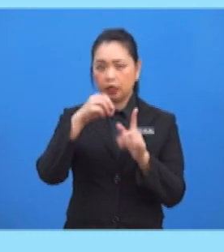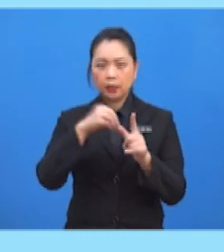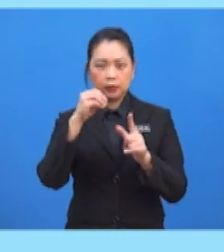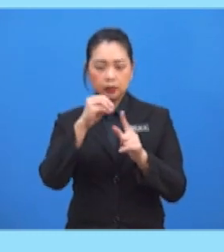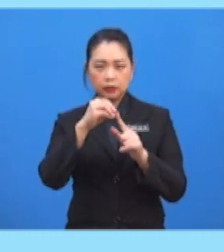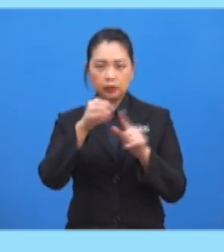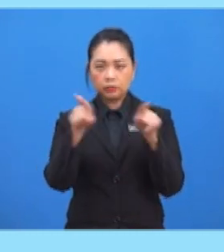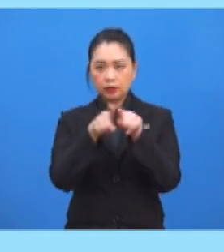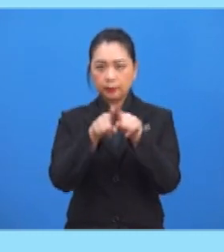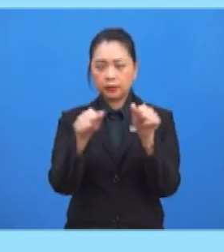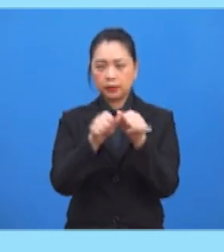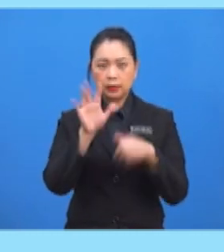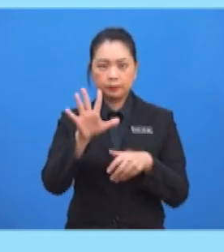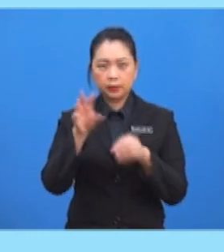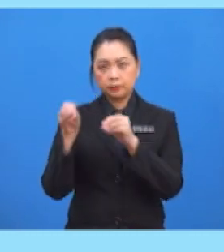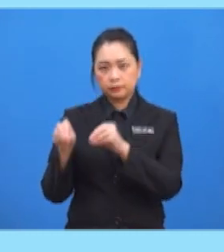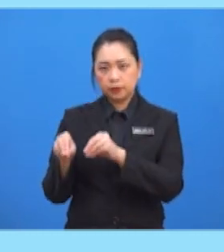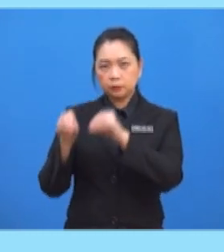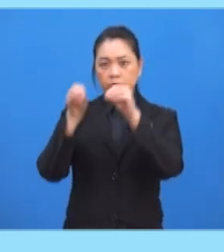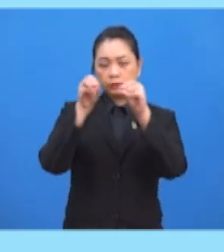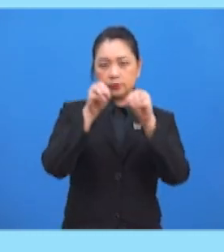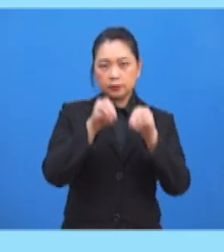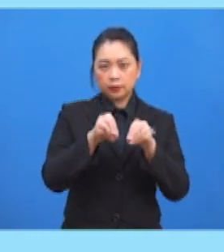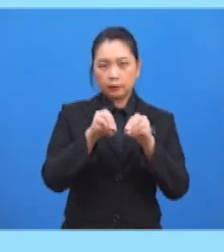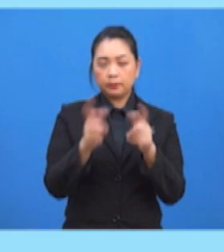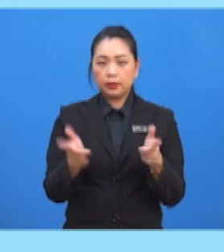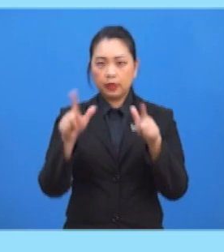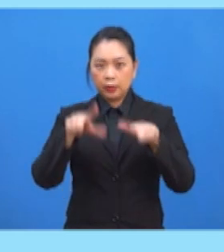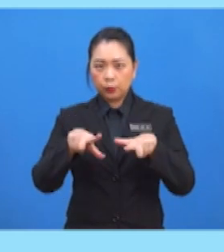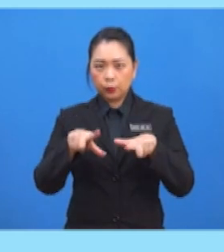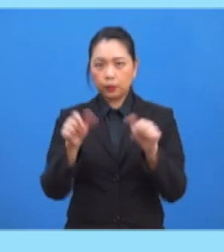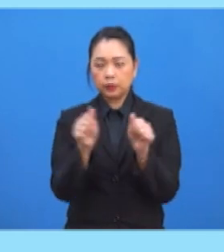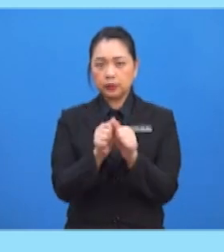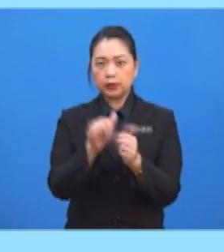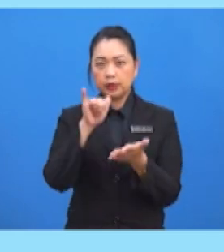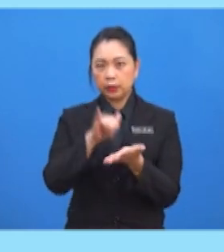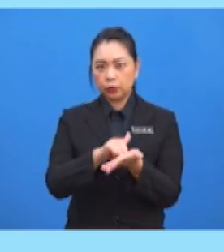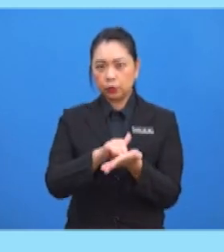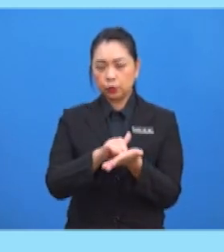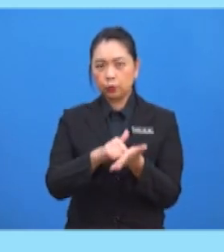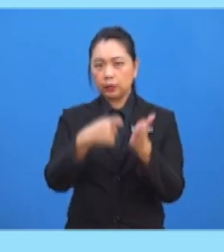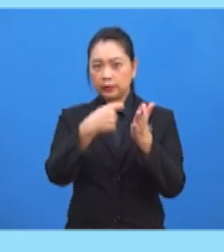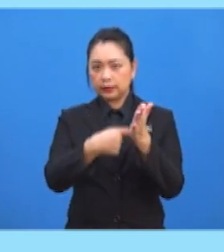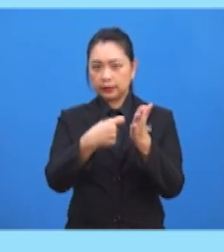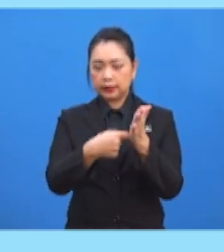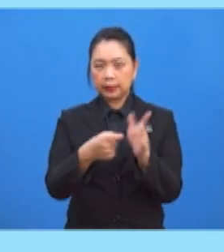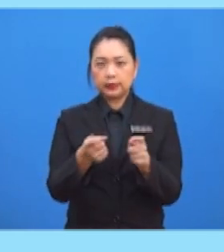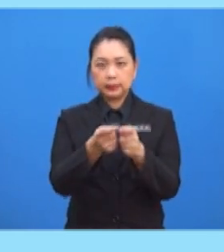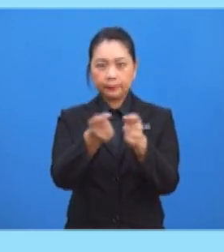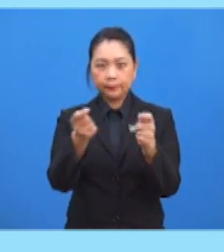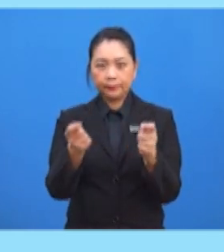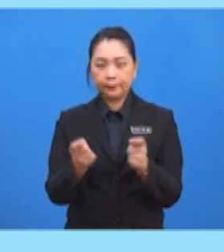5, pembundaran berlaku. Dengan itu, nilai tempat perpuluhan